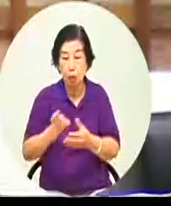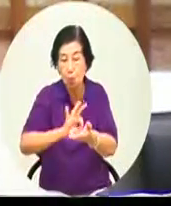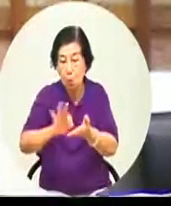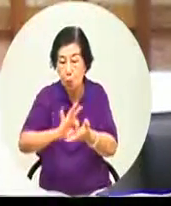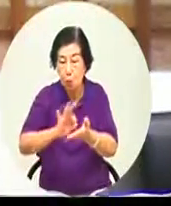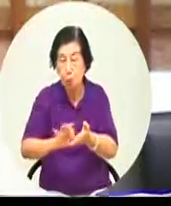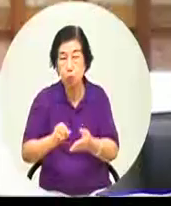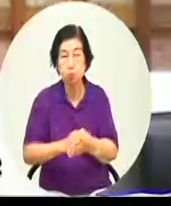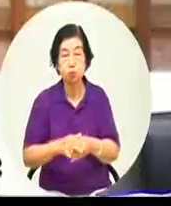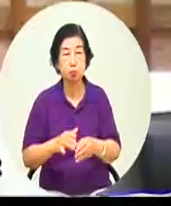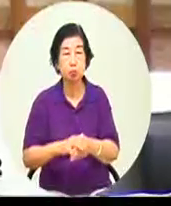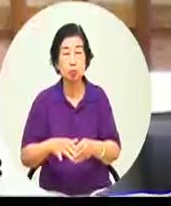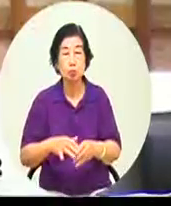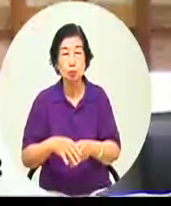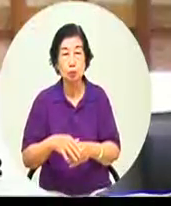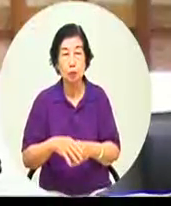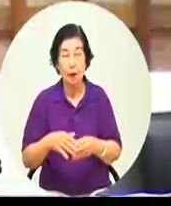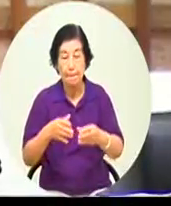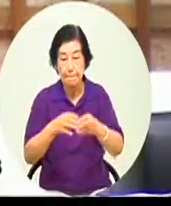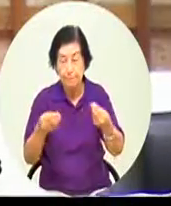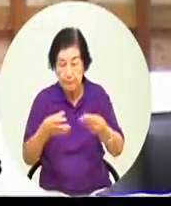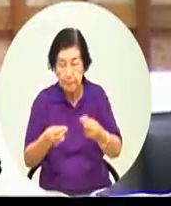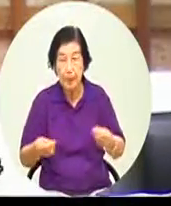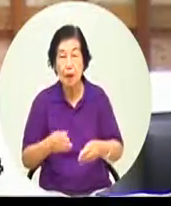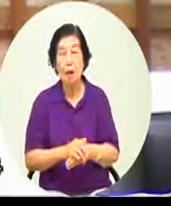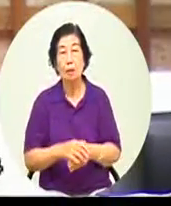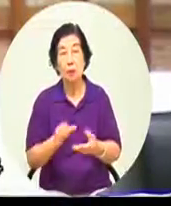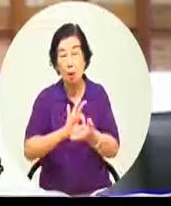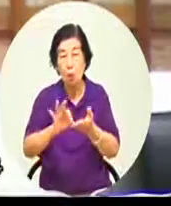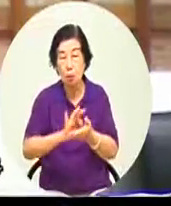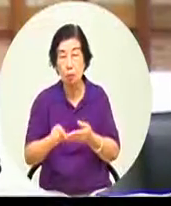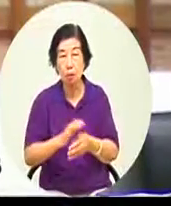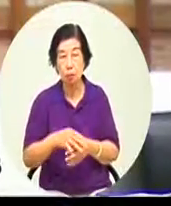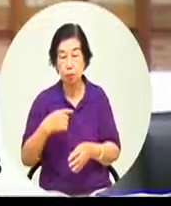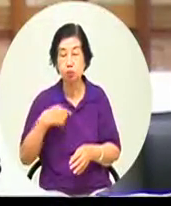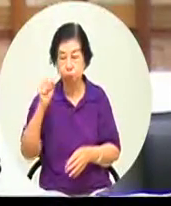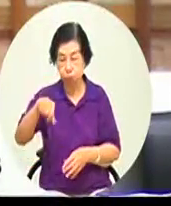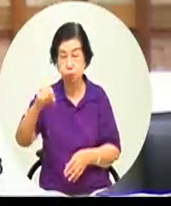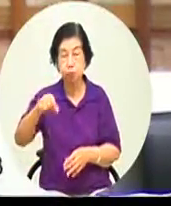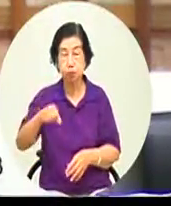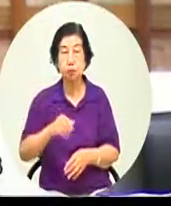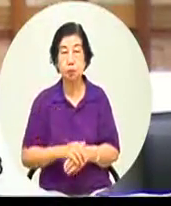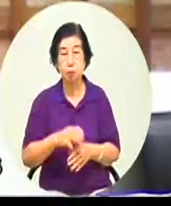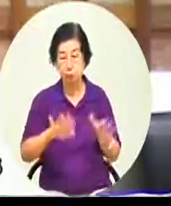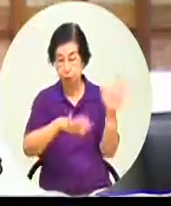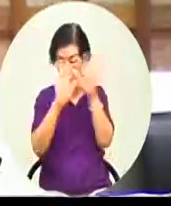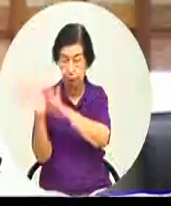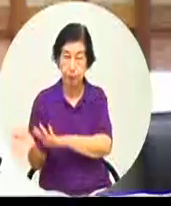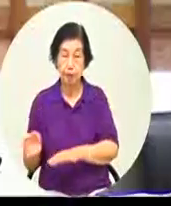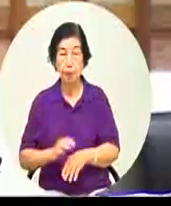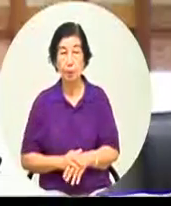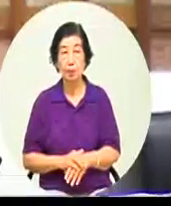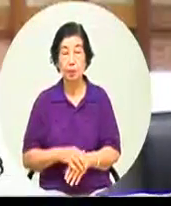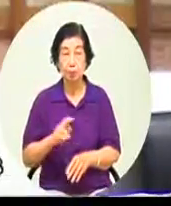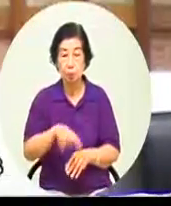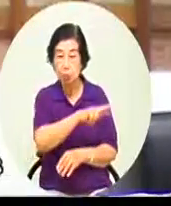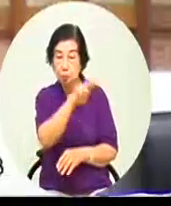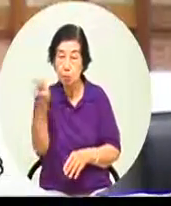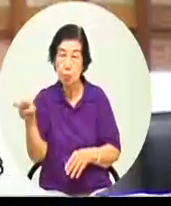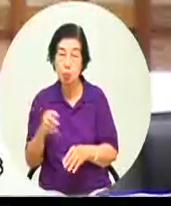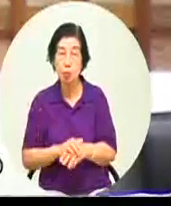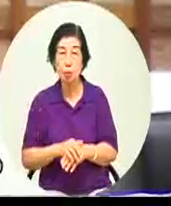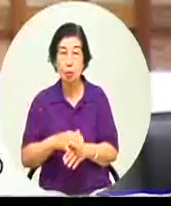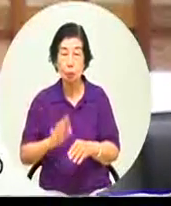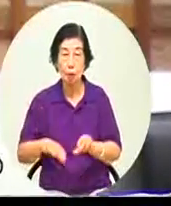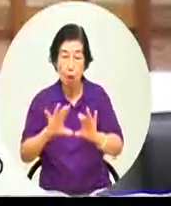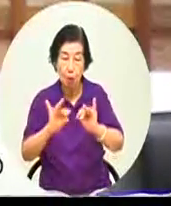况之下，我们来同意你这样子做。 是， 在同意你这样子做的这个基础状况之下，你现在看，原本如果你土开基